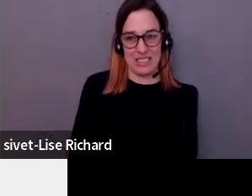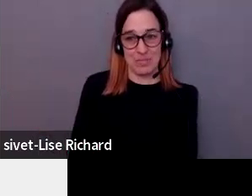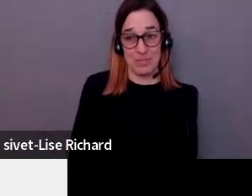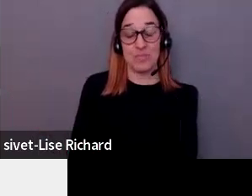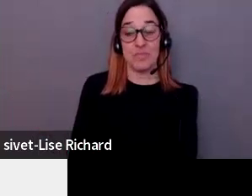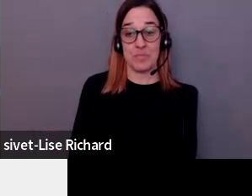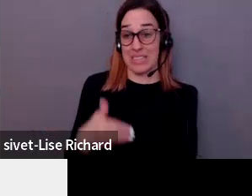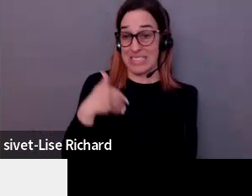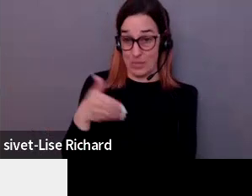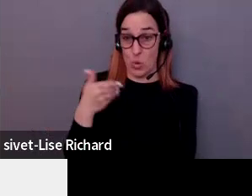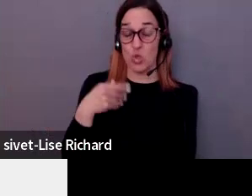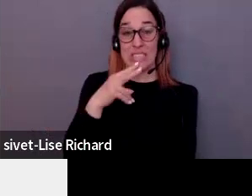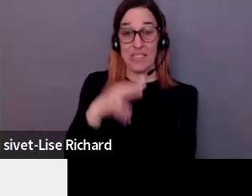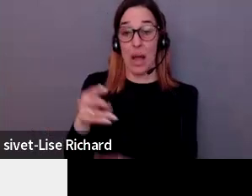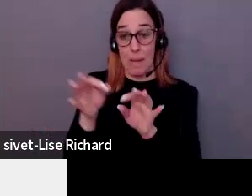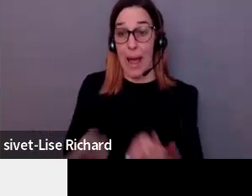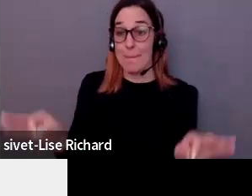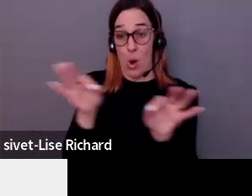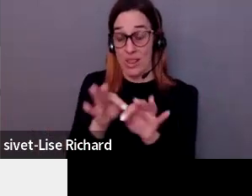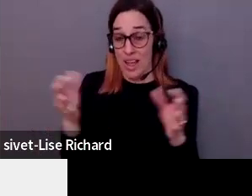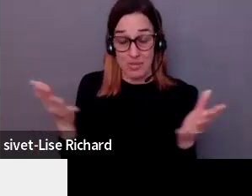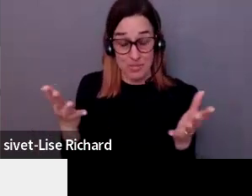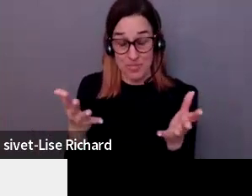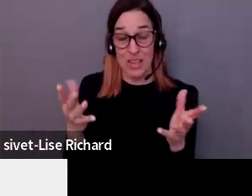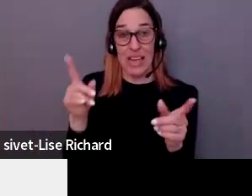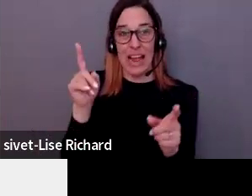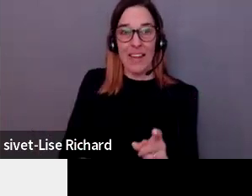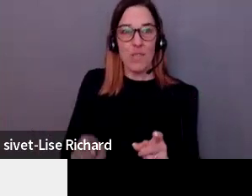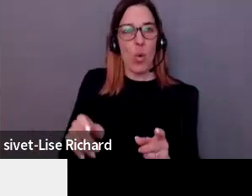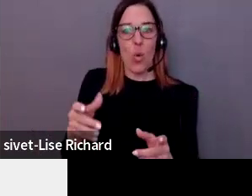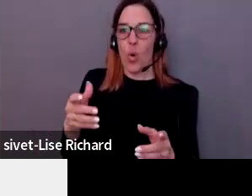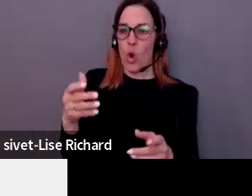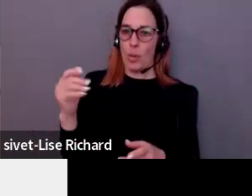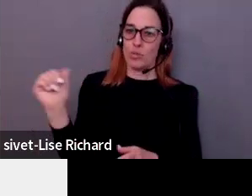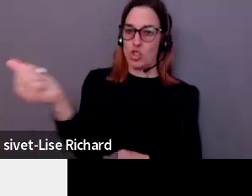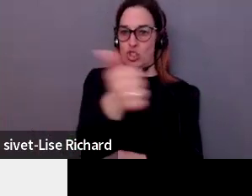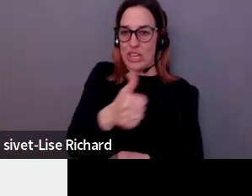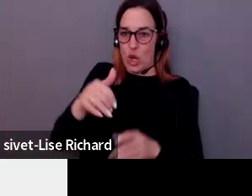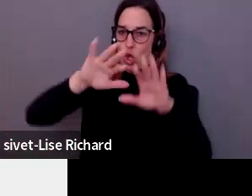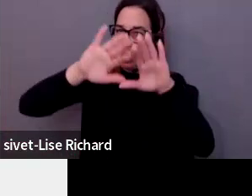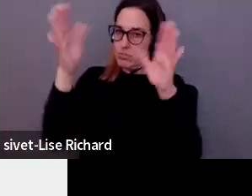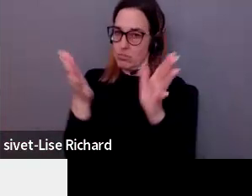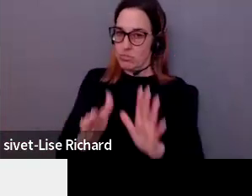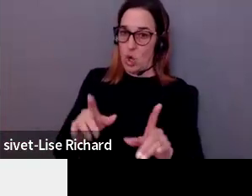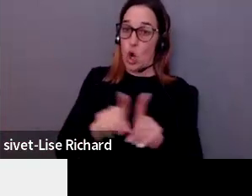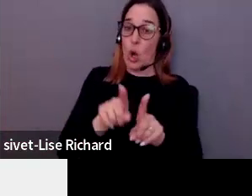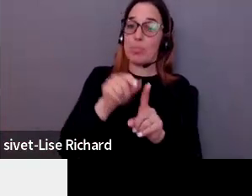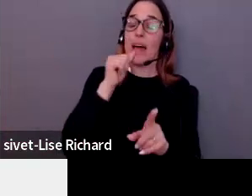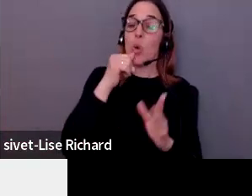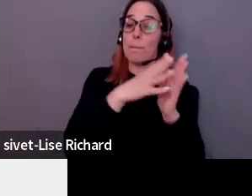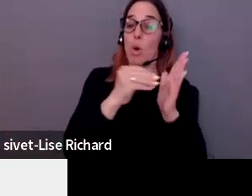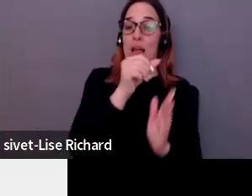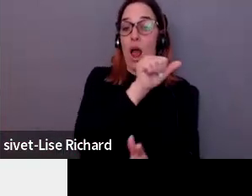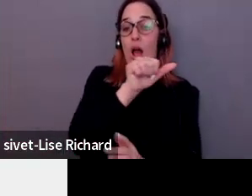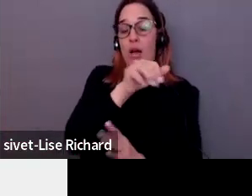C'est pour ça que c'est important de trouver chacune notre morphologie de l'image du début.